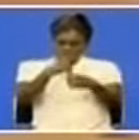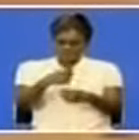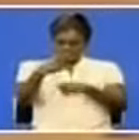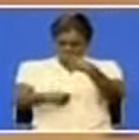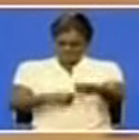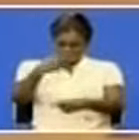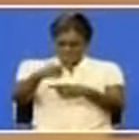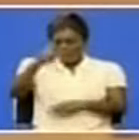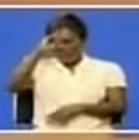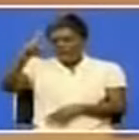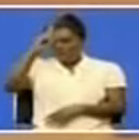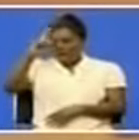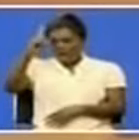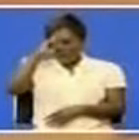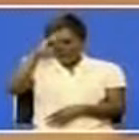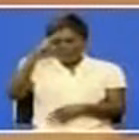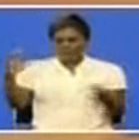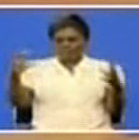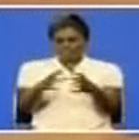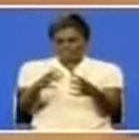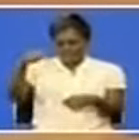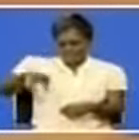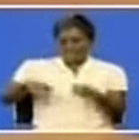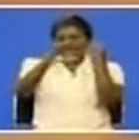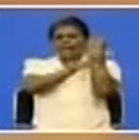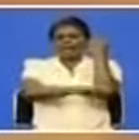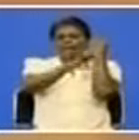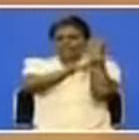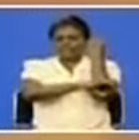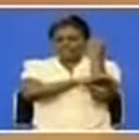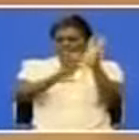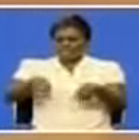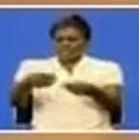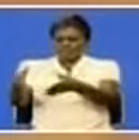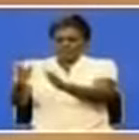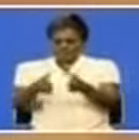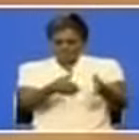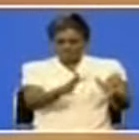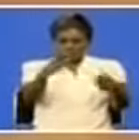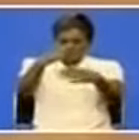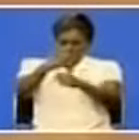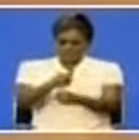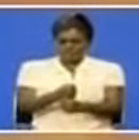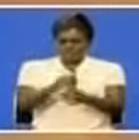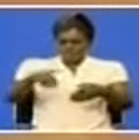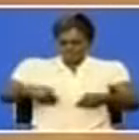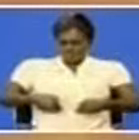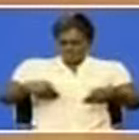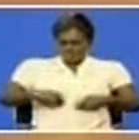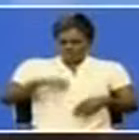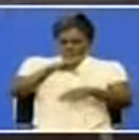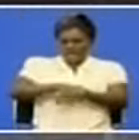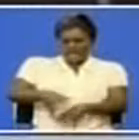itaendesha masuala ya bahati nasibu kwa klabu hiyo humu nchini. Mkataba huo utaipa nafasi kampuni hiyo kuwapa vijana nafasi ya